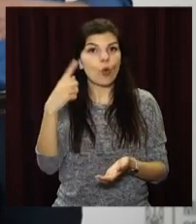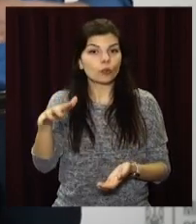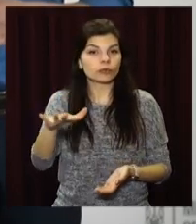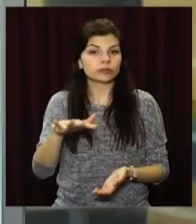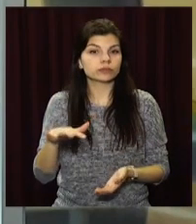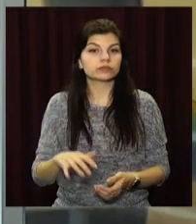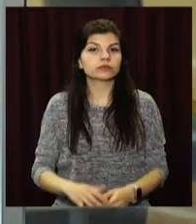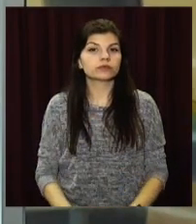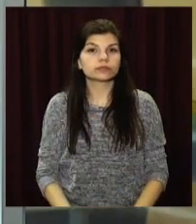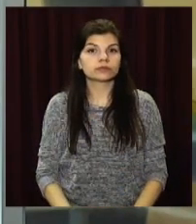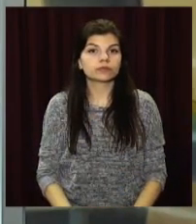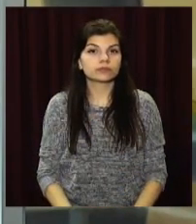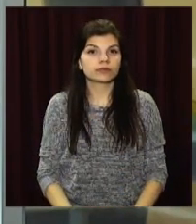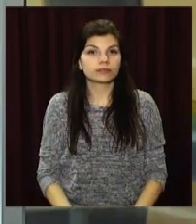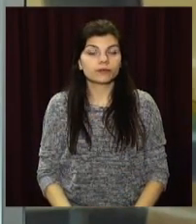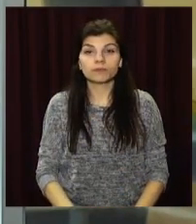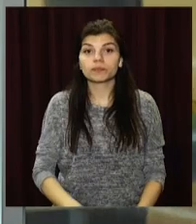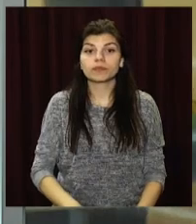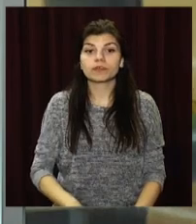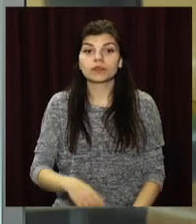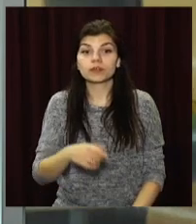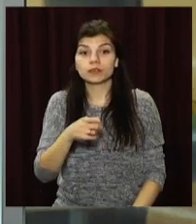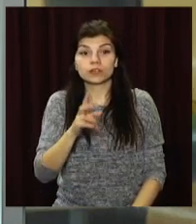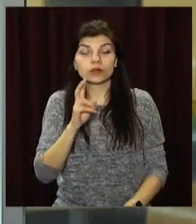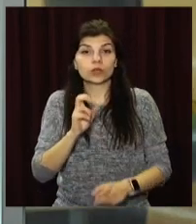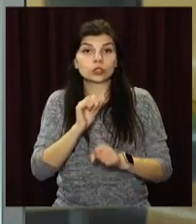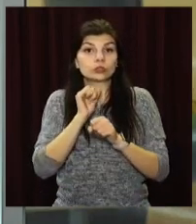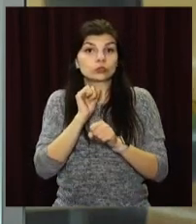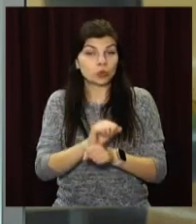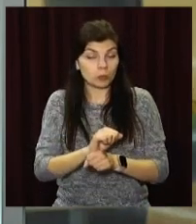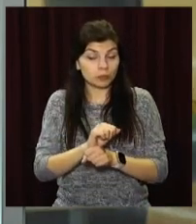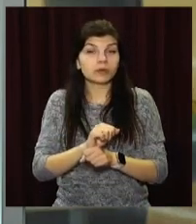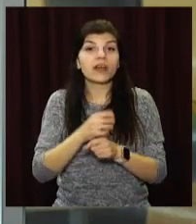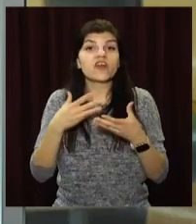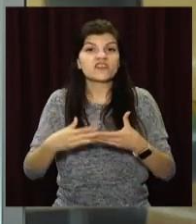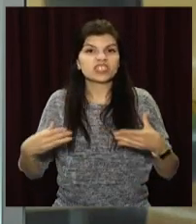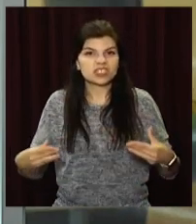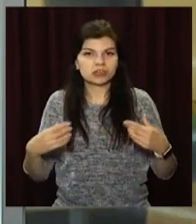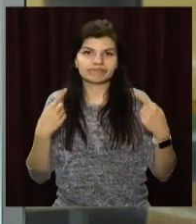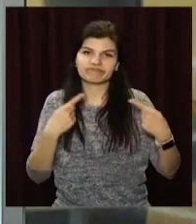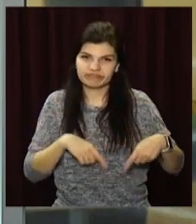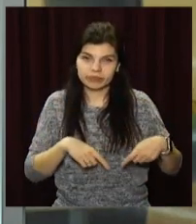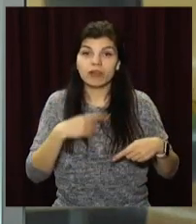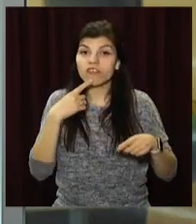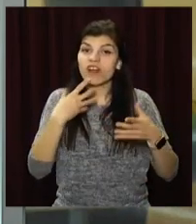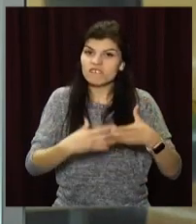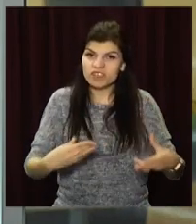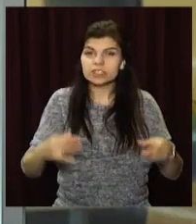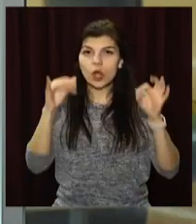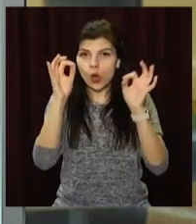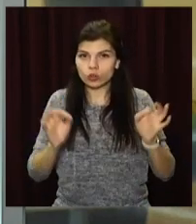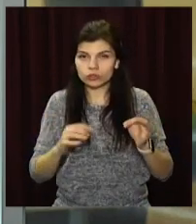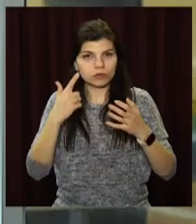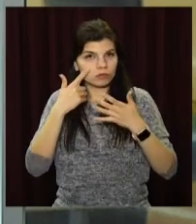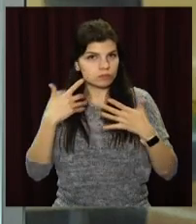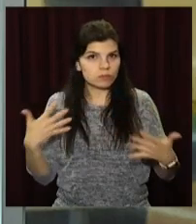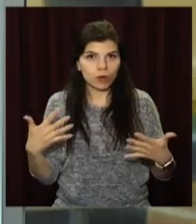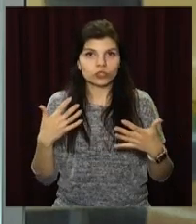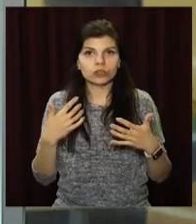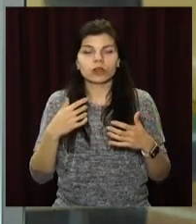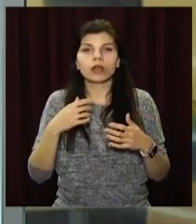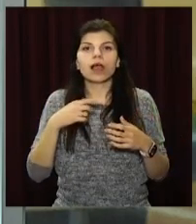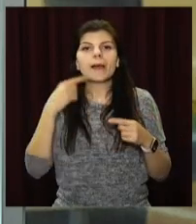область. Стоп весняному пригніченню. Психологи кажуть, навесні та восени в них збільшується число пацієнтів